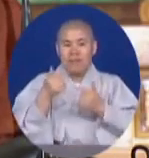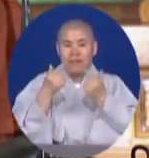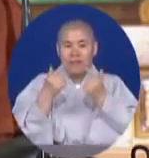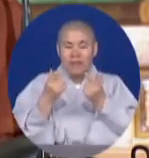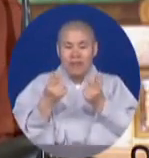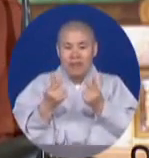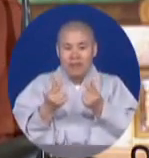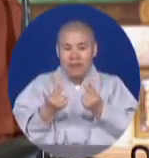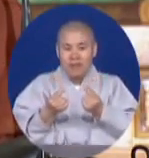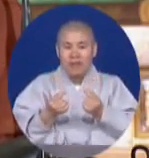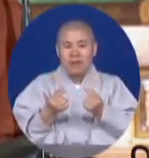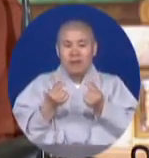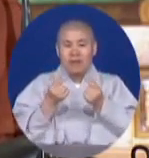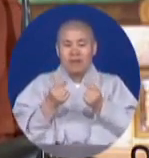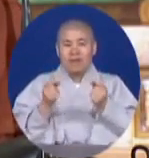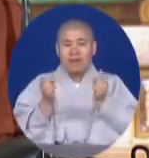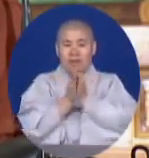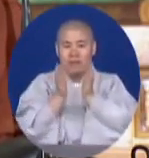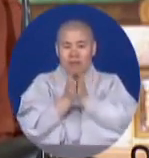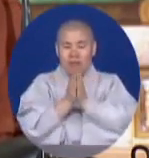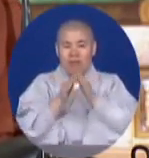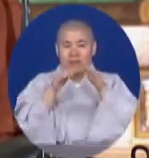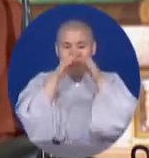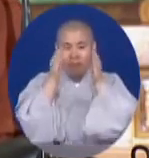이렇게 모르는 거에 직접 부딪혀서